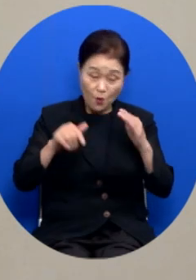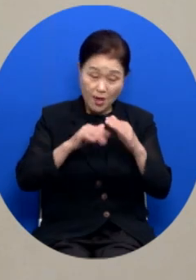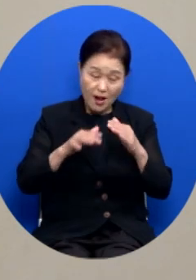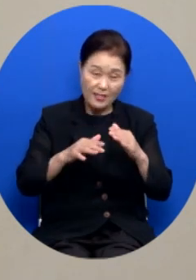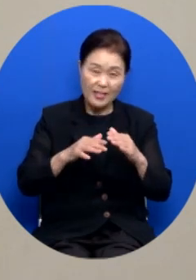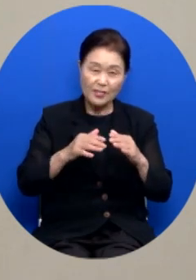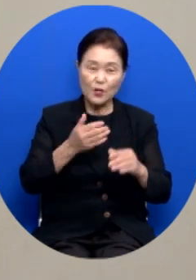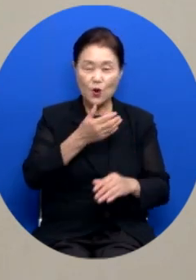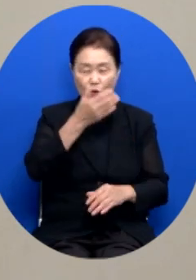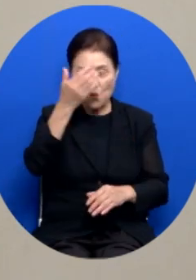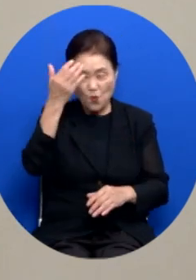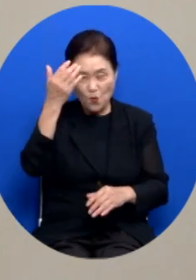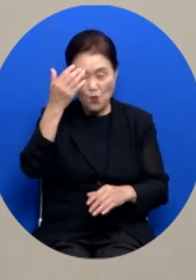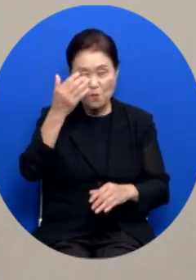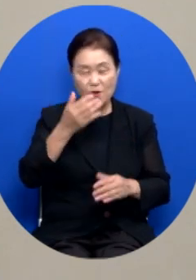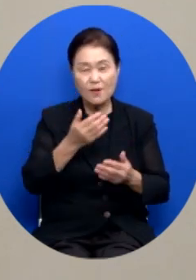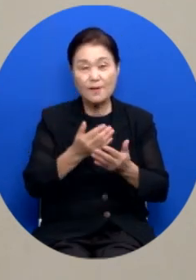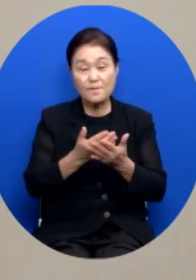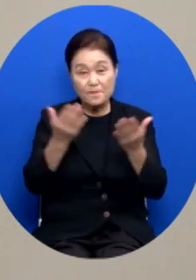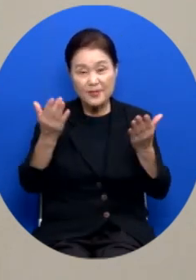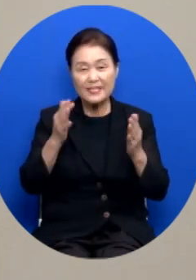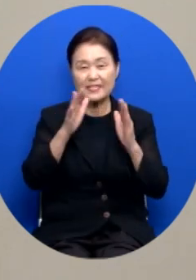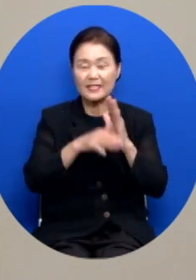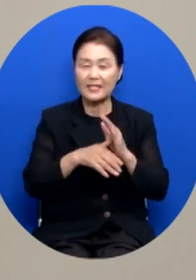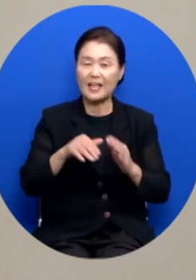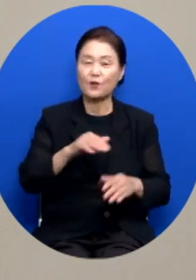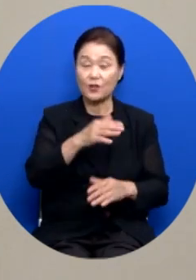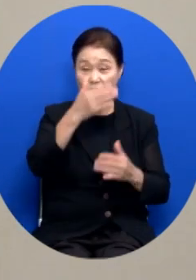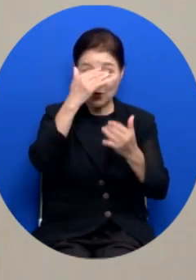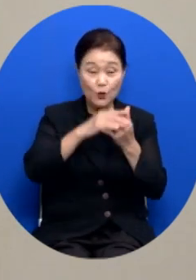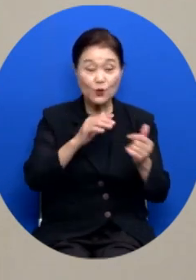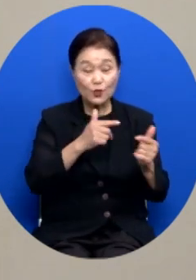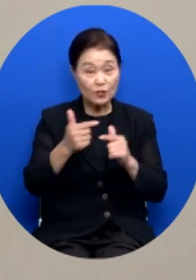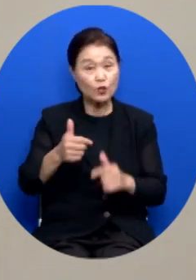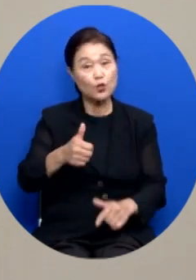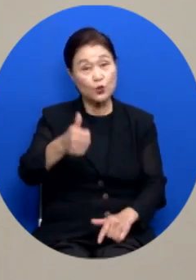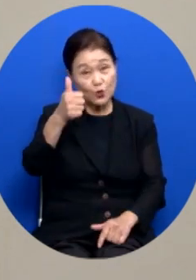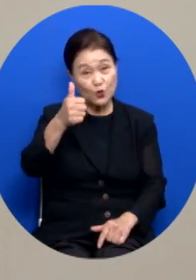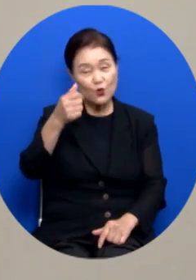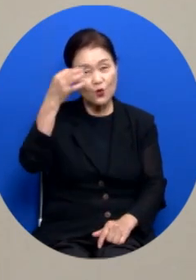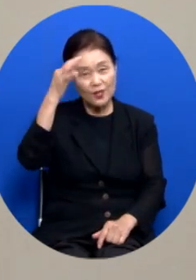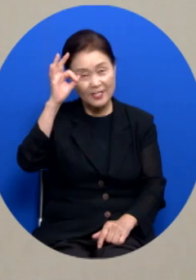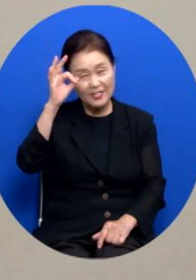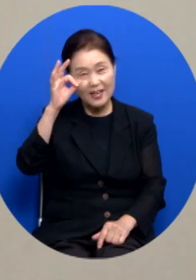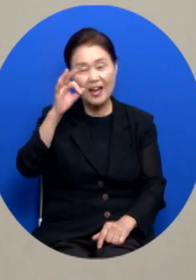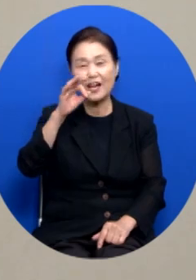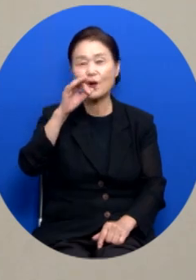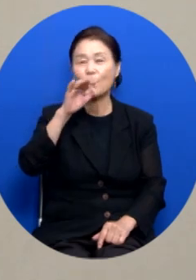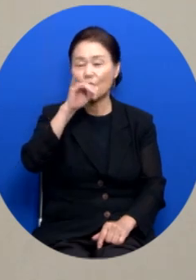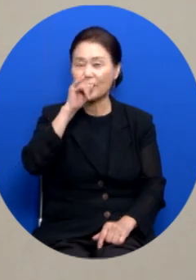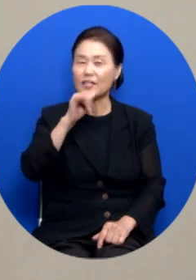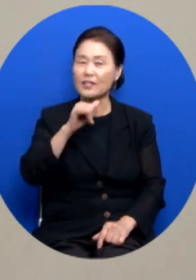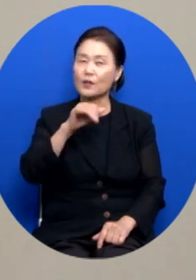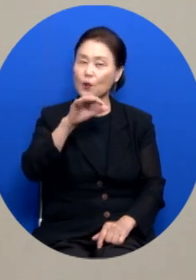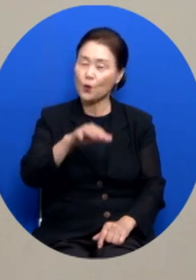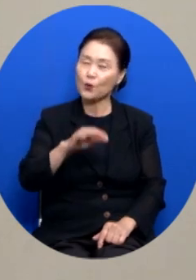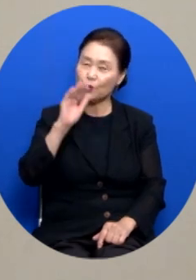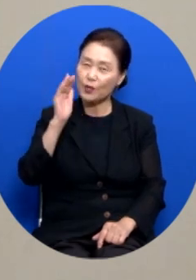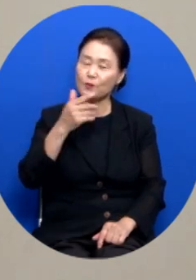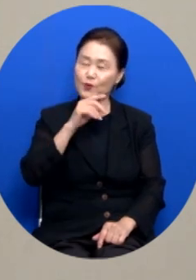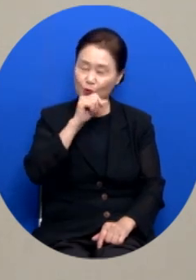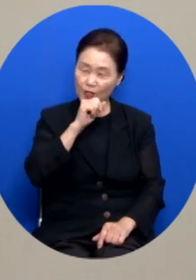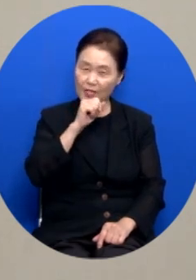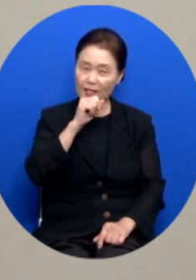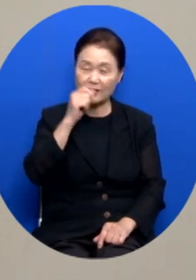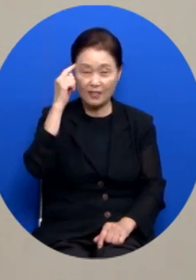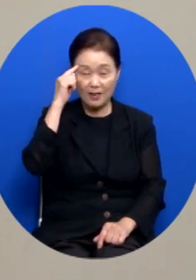때 우리는 정말 그들을 주인공으로 인정해 줄 수 있는 그런 공동체가 되면 좋겠다. 그것이 우리